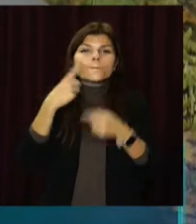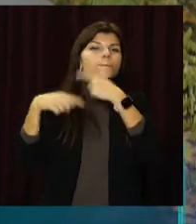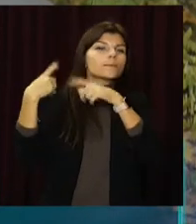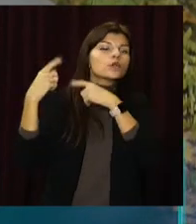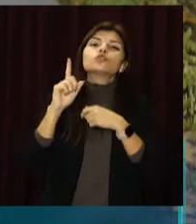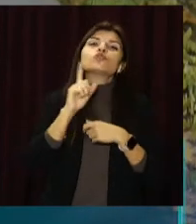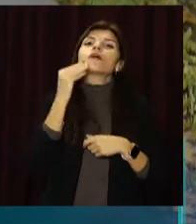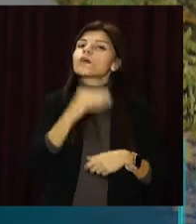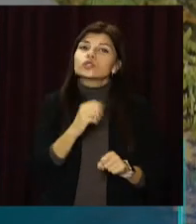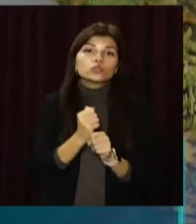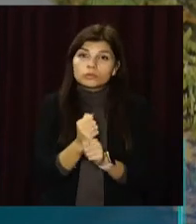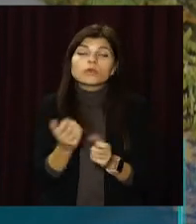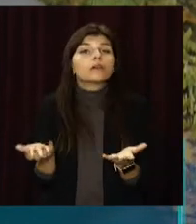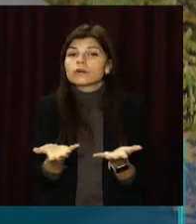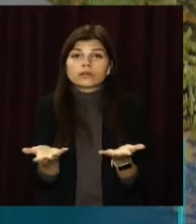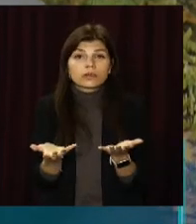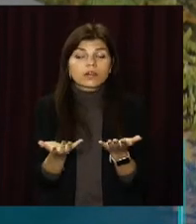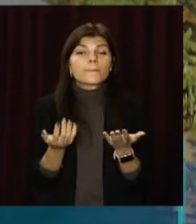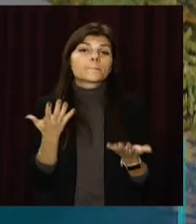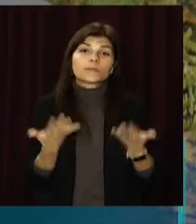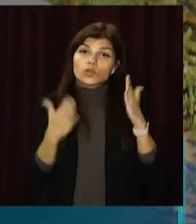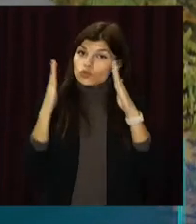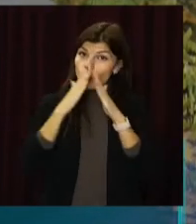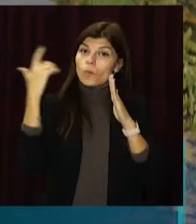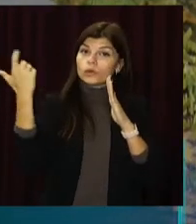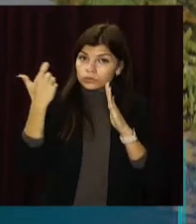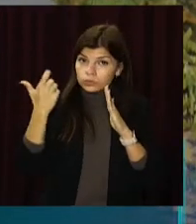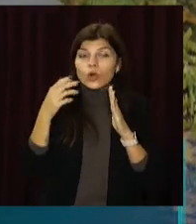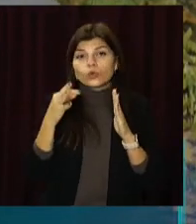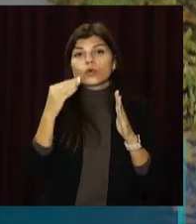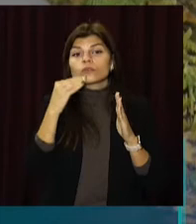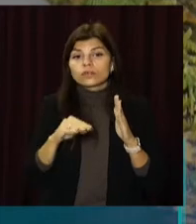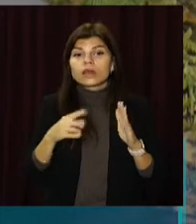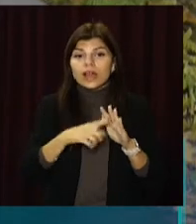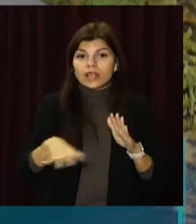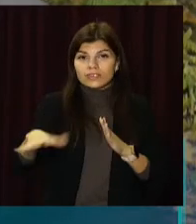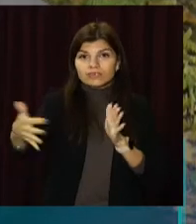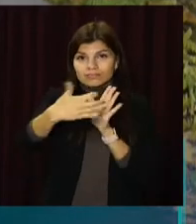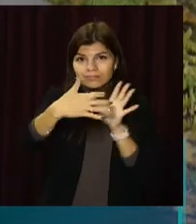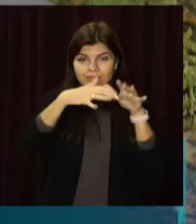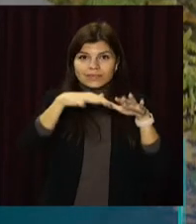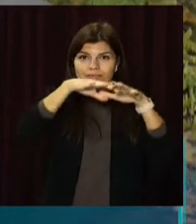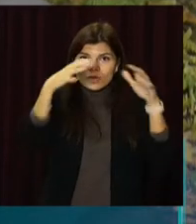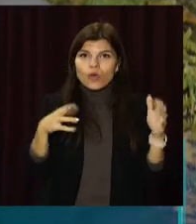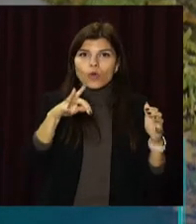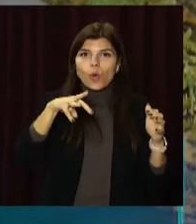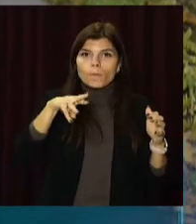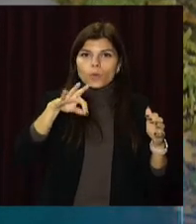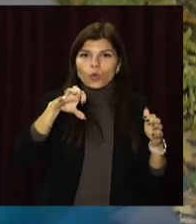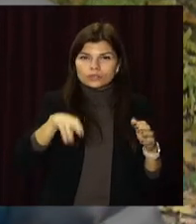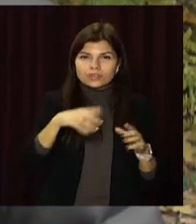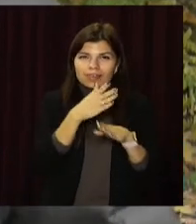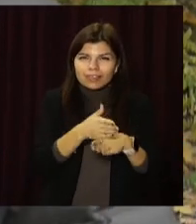що краще робити, то взагалі-то це, якщо це домогосподарство, то краще всього це компостувати і потім